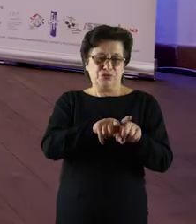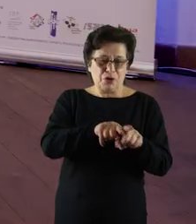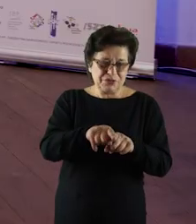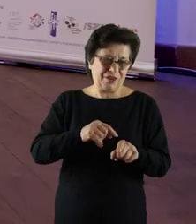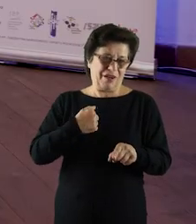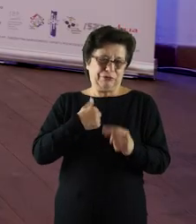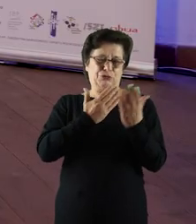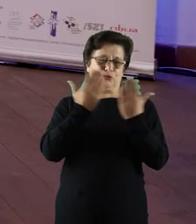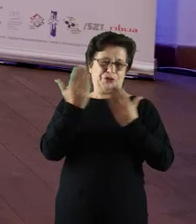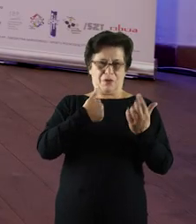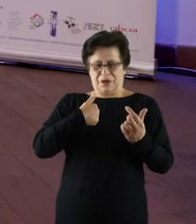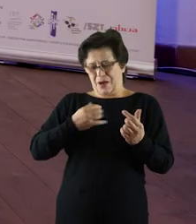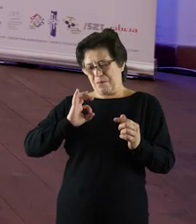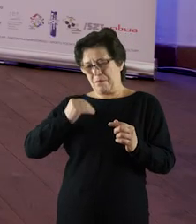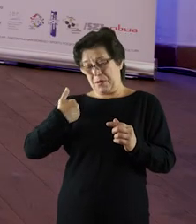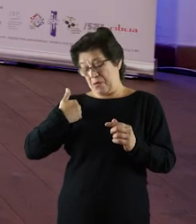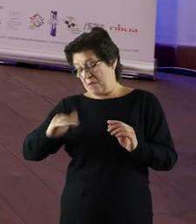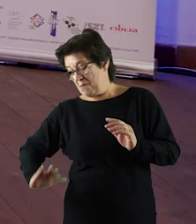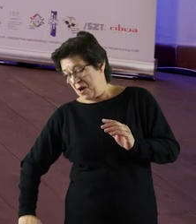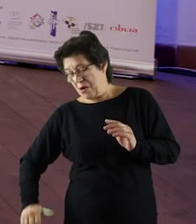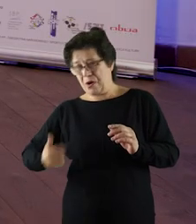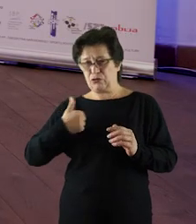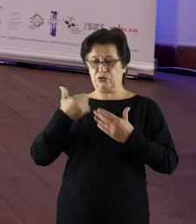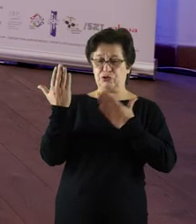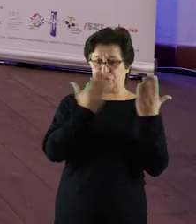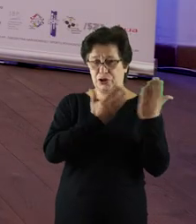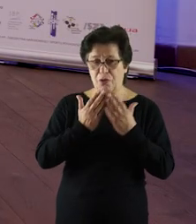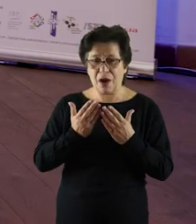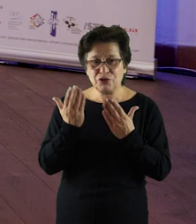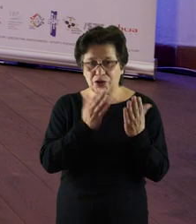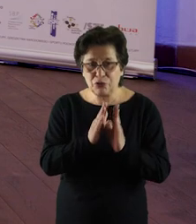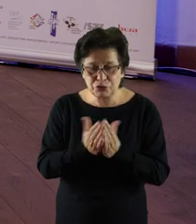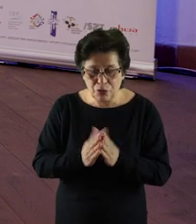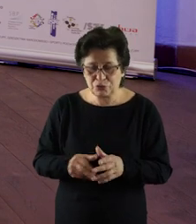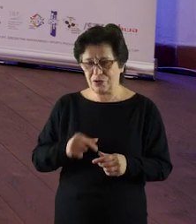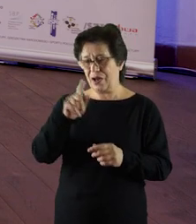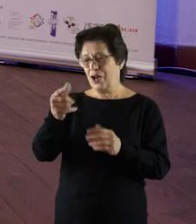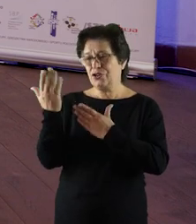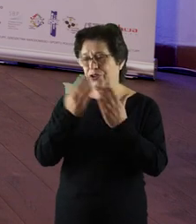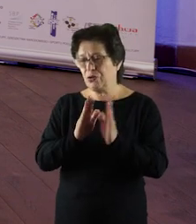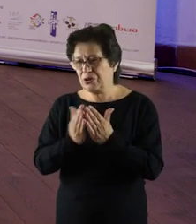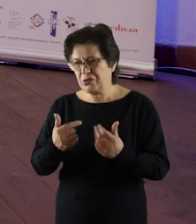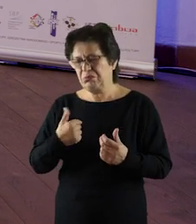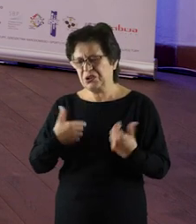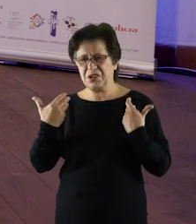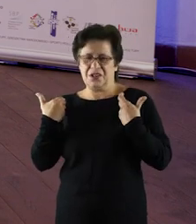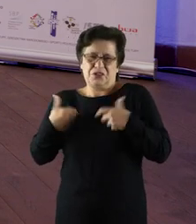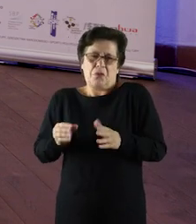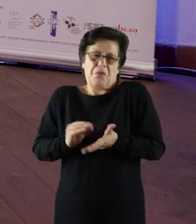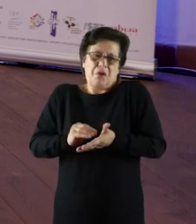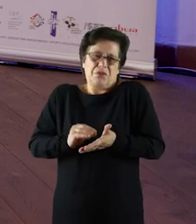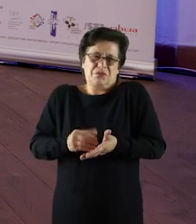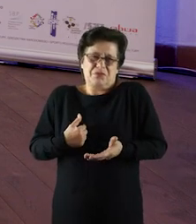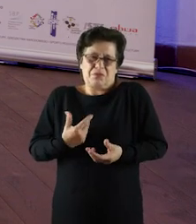czytał książkę, chciałoby wam się uczyć czytać? Dziękuję. To jest szczere i uczciwe, więc mnie się też nie chciało. Ale